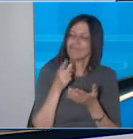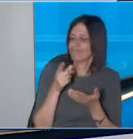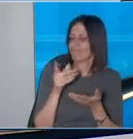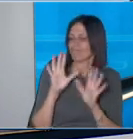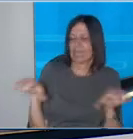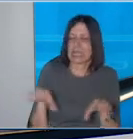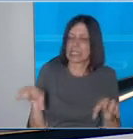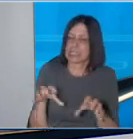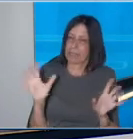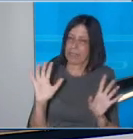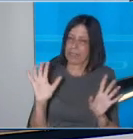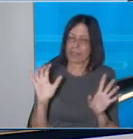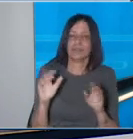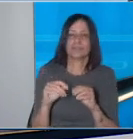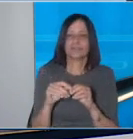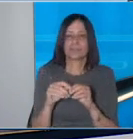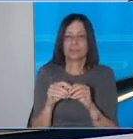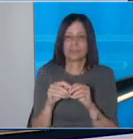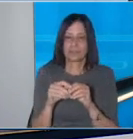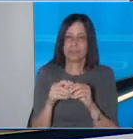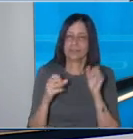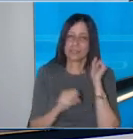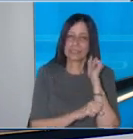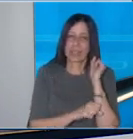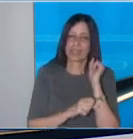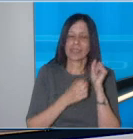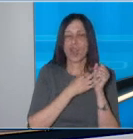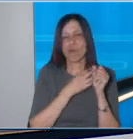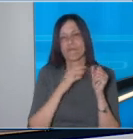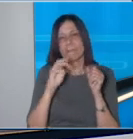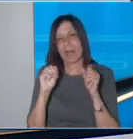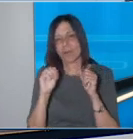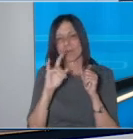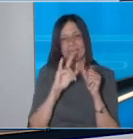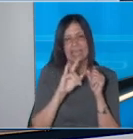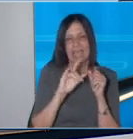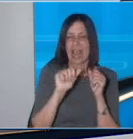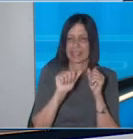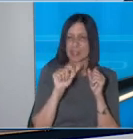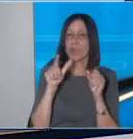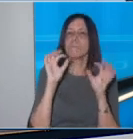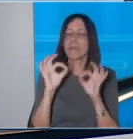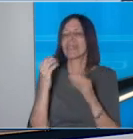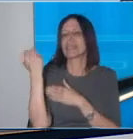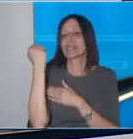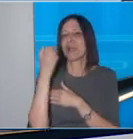כך מעצבן במידה מסוימת, אתה יודע. סגן אלוף מחמוד חיר לדין